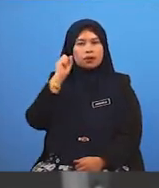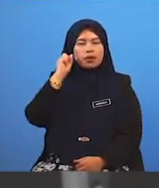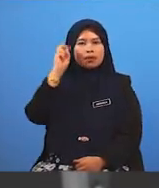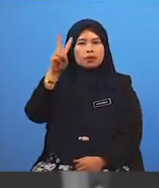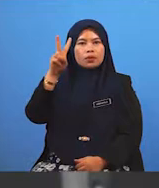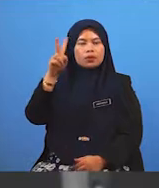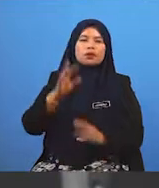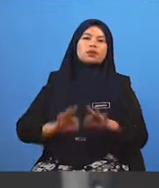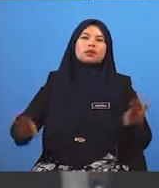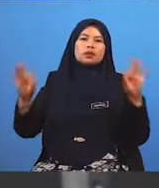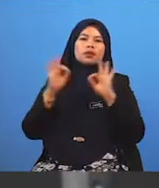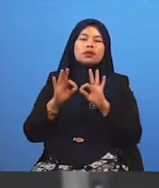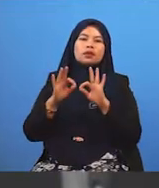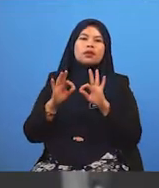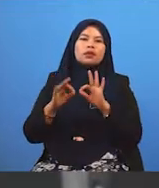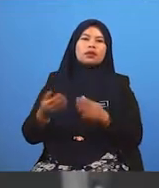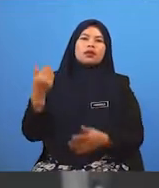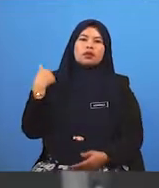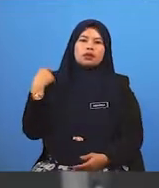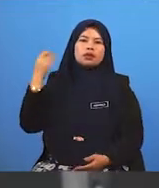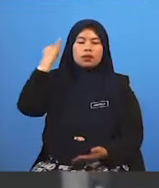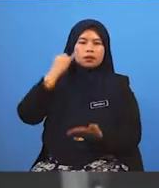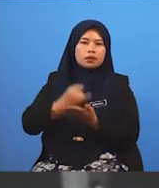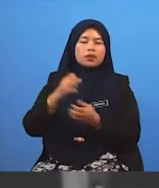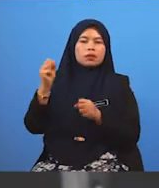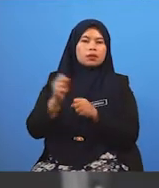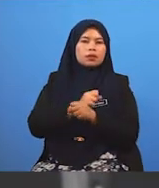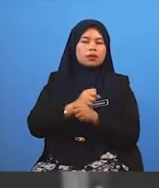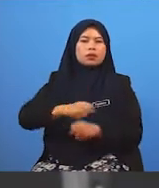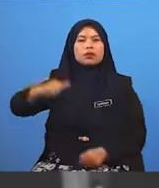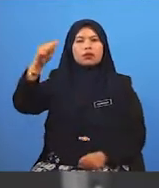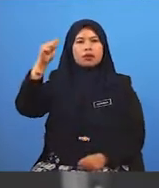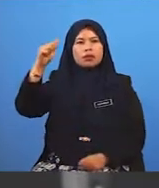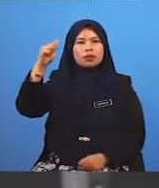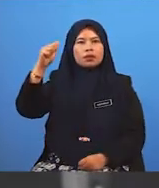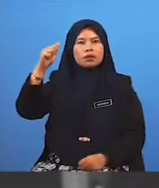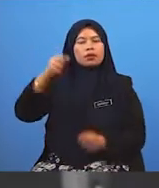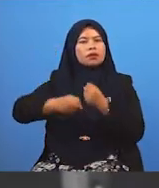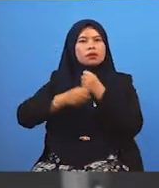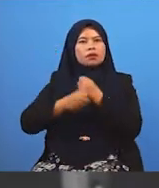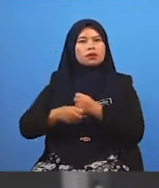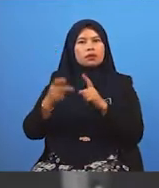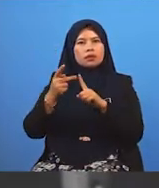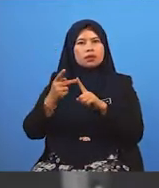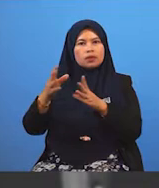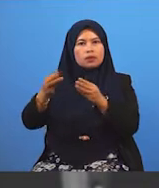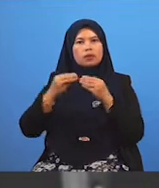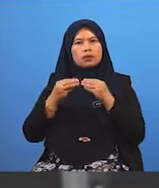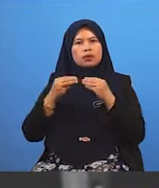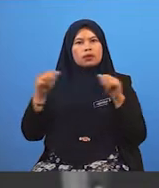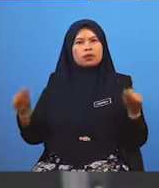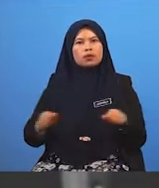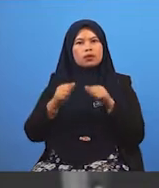kepentingan mempunyai iman yang sempurna ialah A. Prasyarat kepada penerimaan amalan soleh di